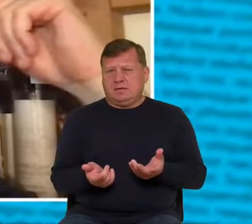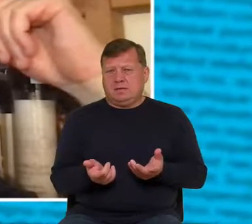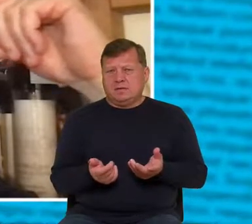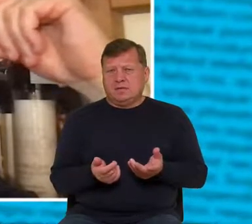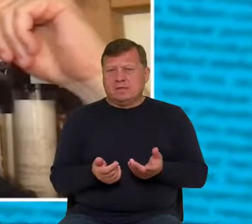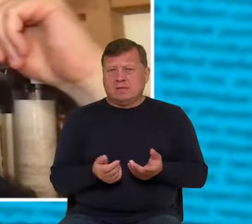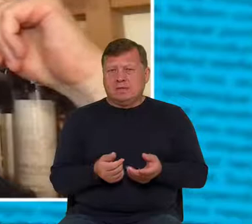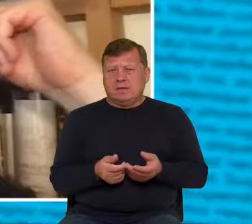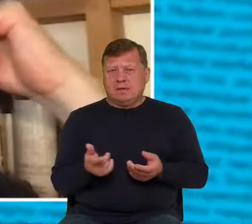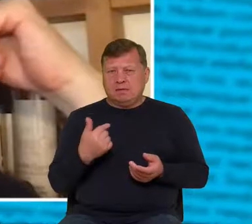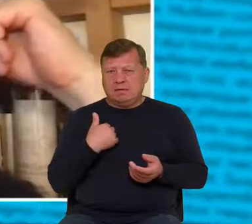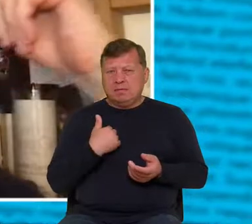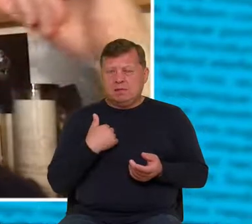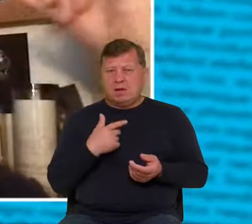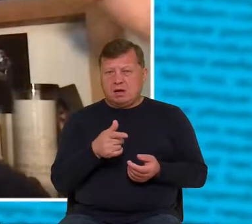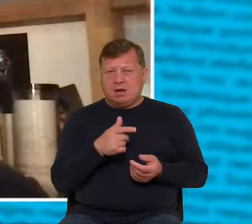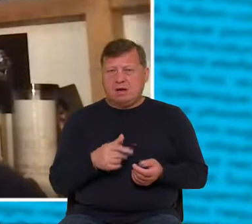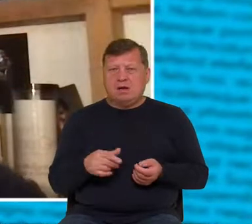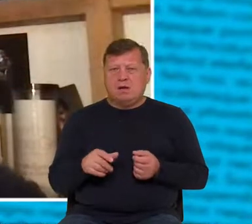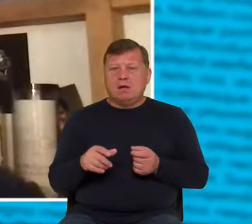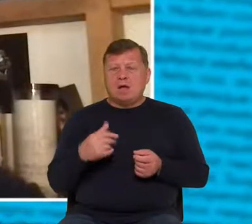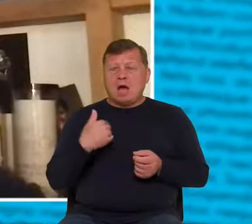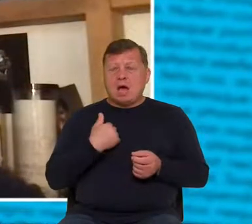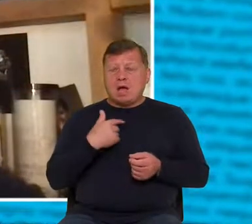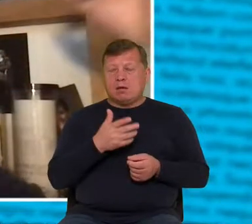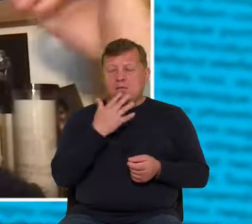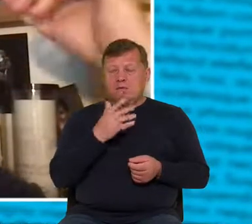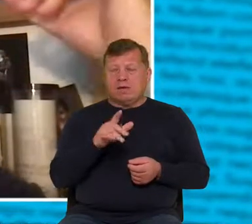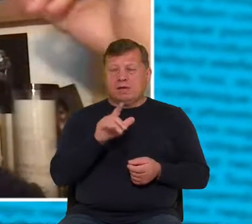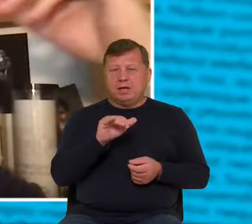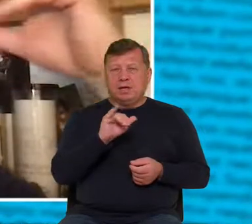najbardziej po słowach I love you, lubię słowa I don't know.